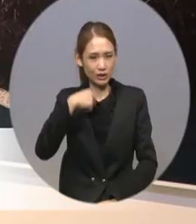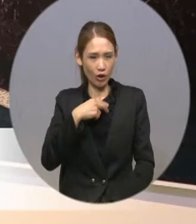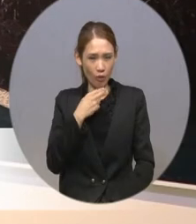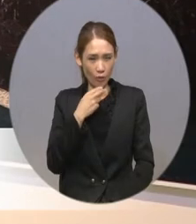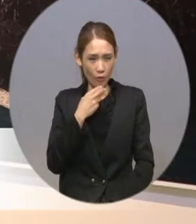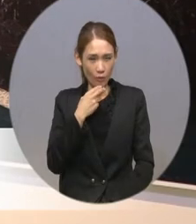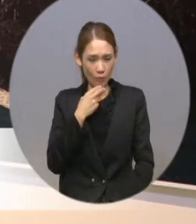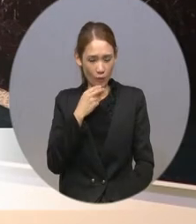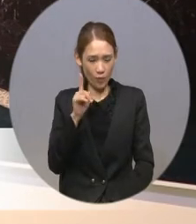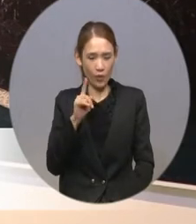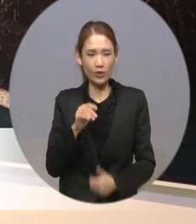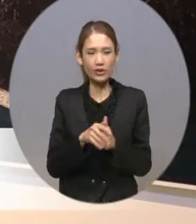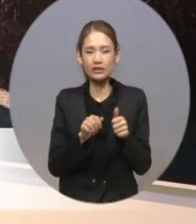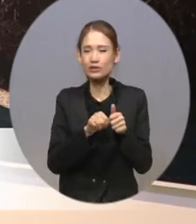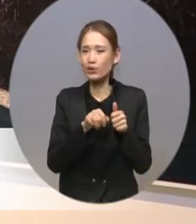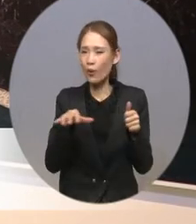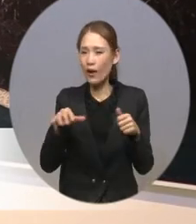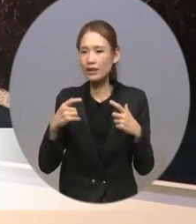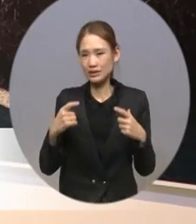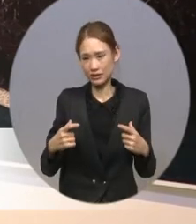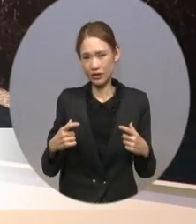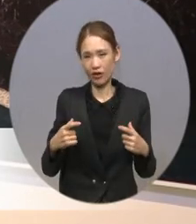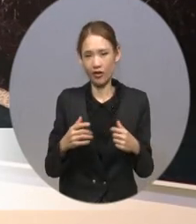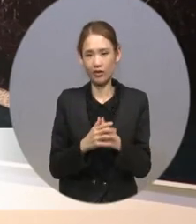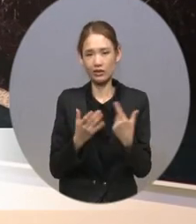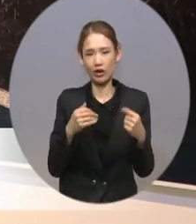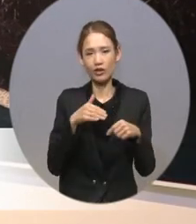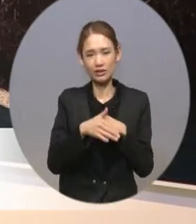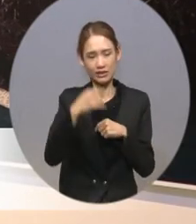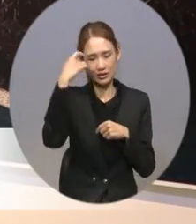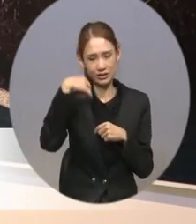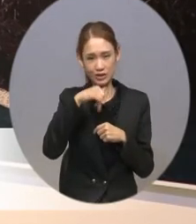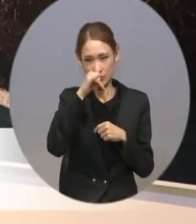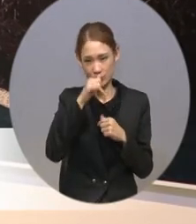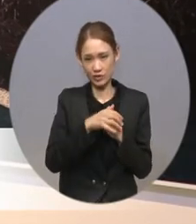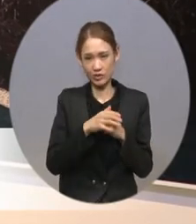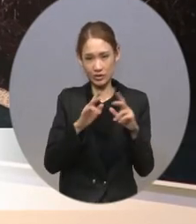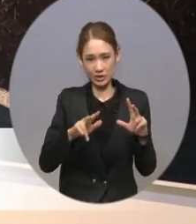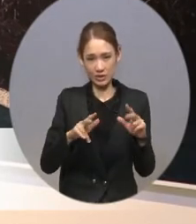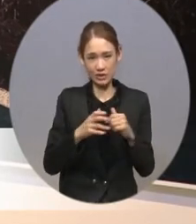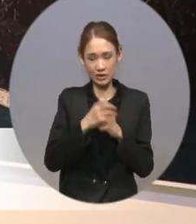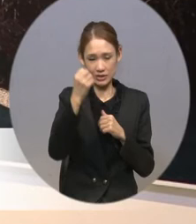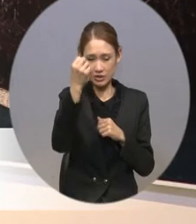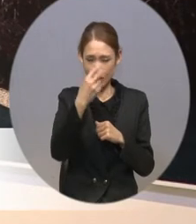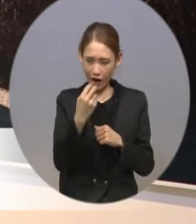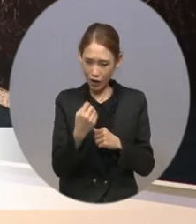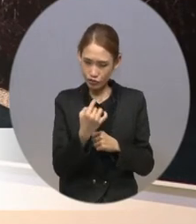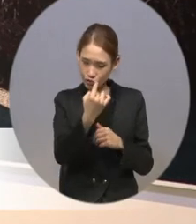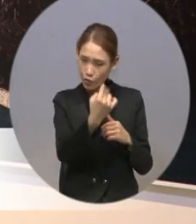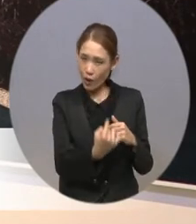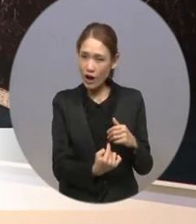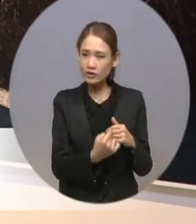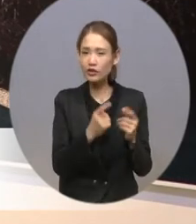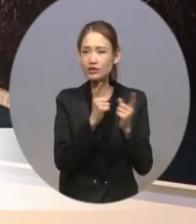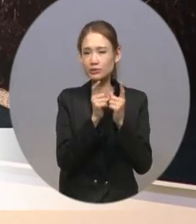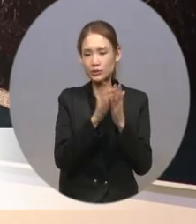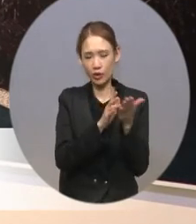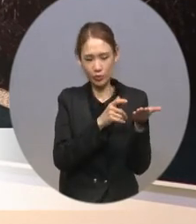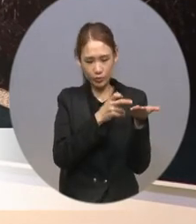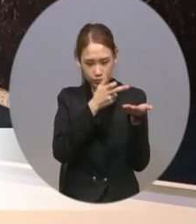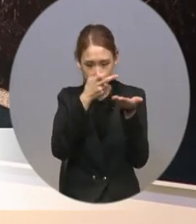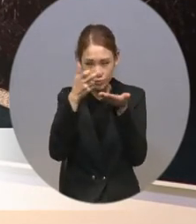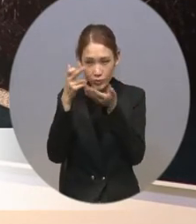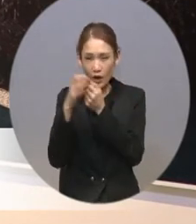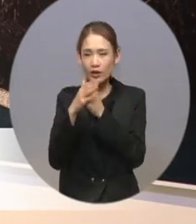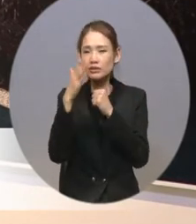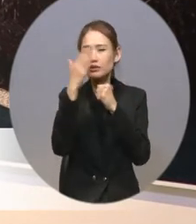못하고 소외된 지역 이런 식으로 느꼈었는데 지금 이제 자주 와서 촬영을 하다 보니까 결국은